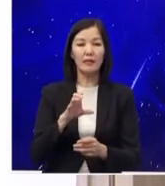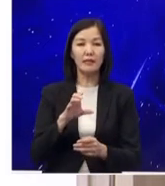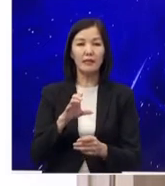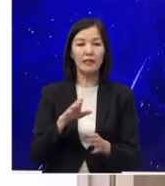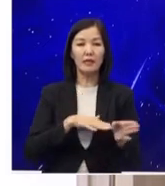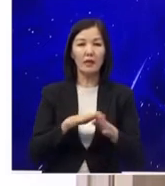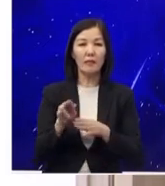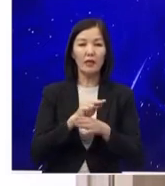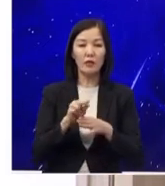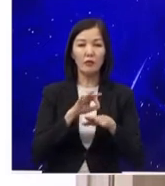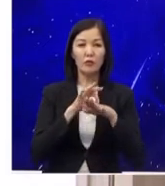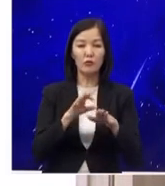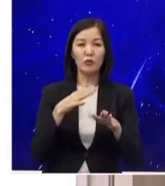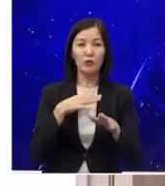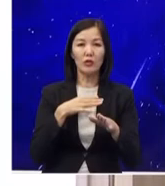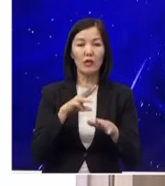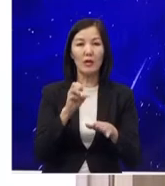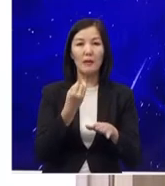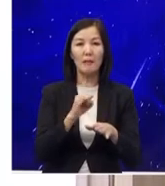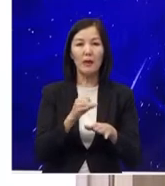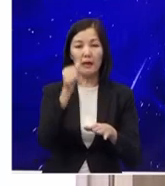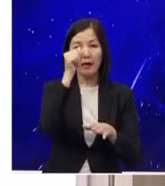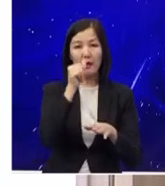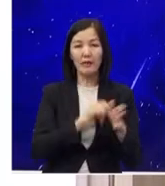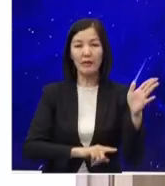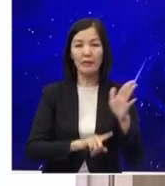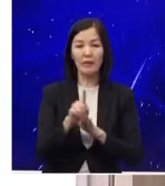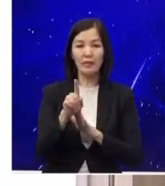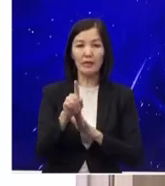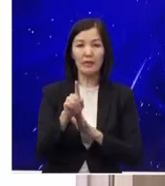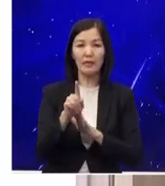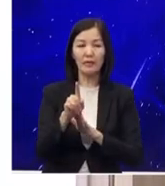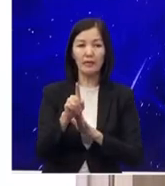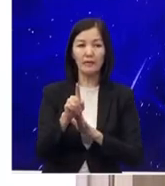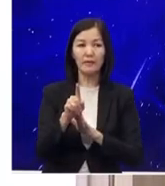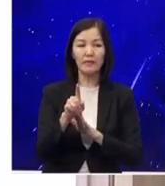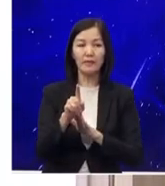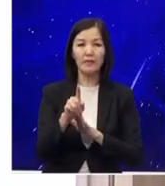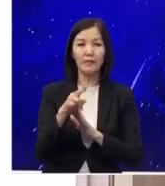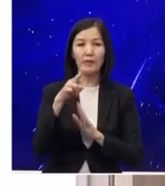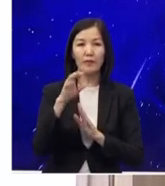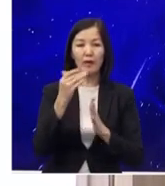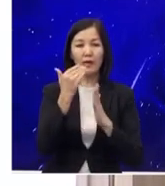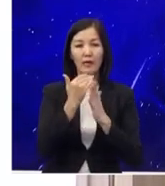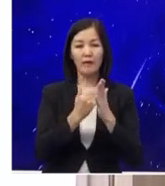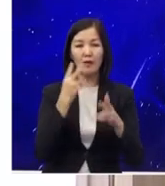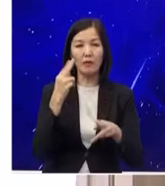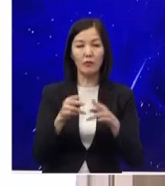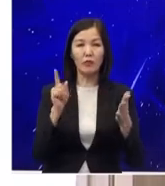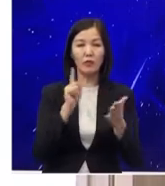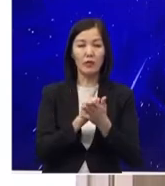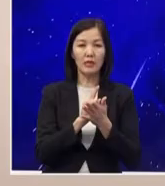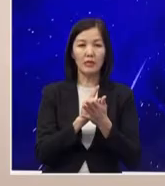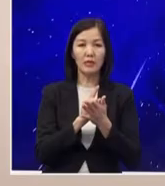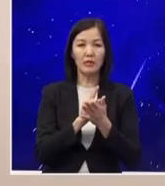ремонт ақша бөлініп, міне осы май айында бастап, октябрьдің аяғында по графику бітіру керек, ал бұлар уже сентябрьдің аяғына бітіреміз деп